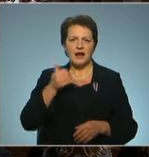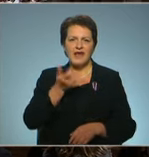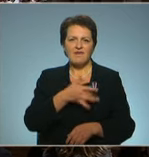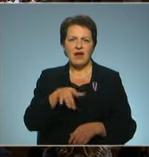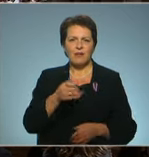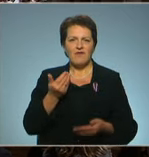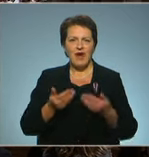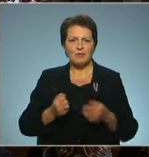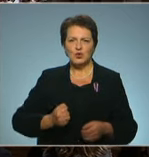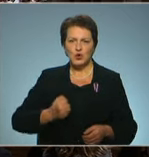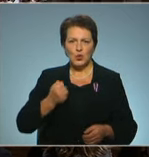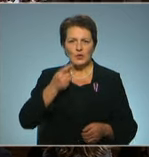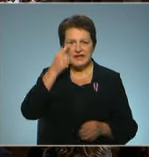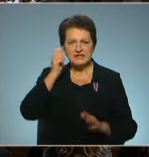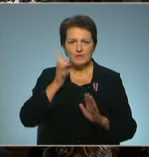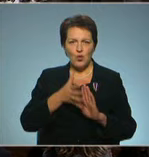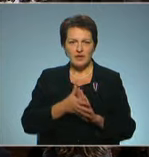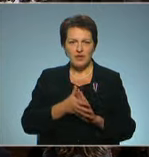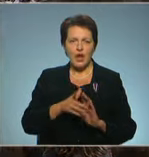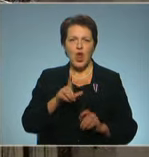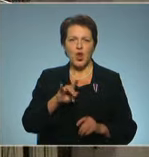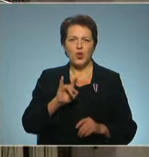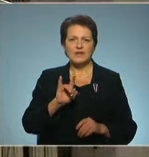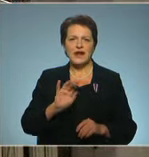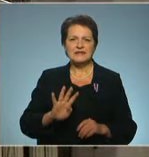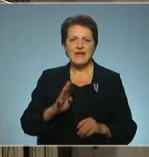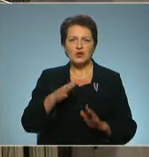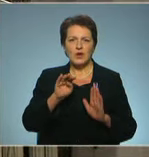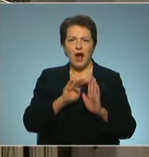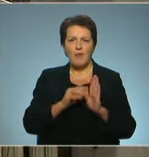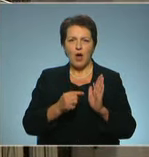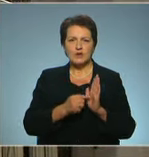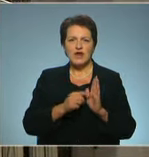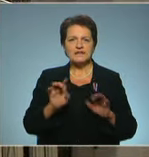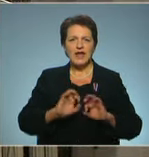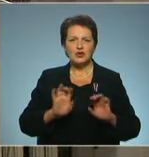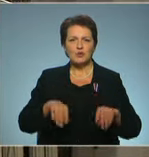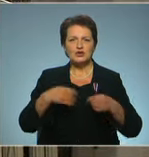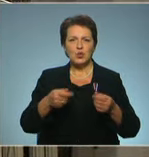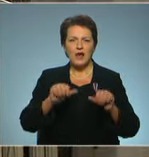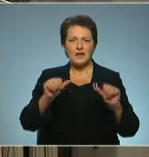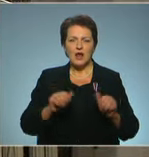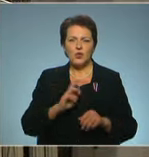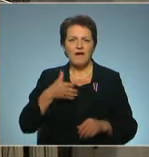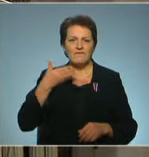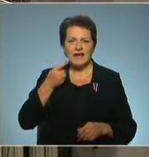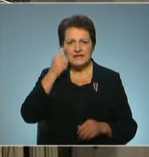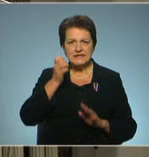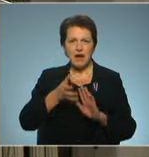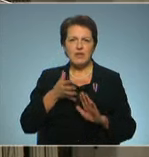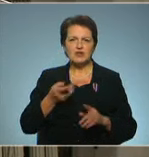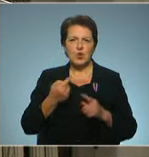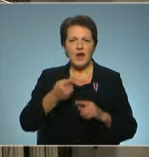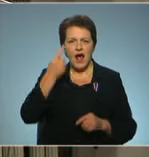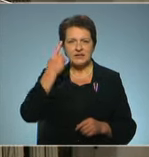būt grūti izprotami, Lutera 4. Baušļa skaidrojums dod tēlu, ko ir viegli saprast un atcerēties